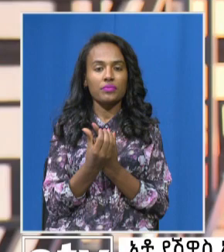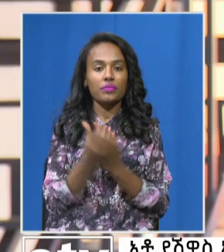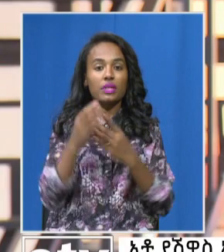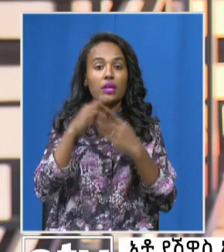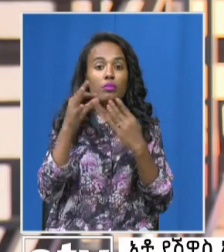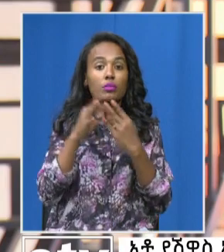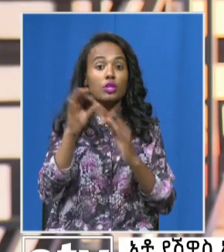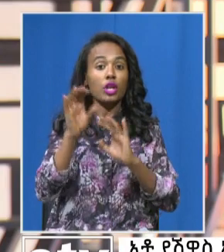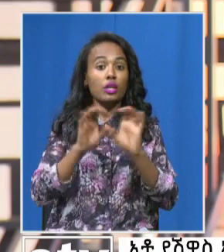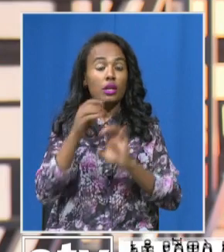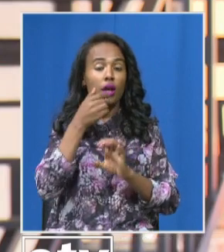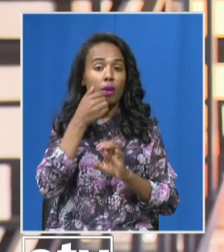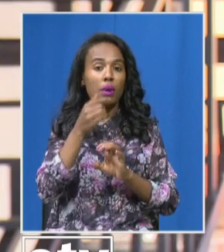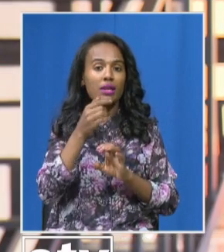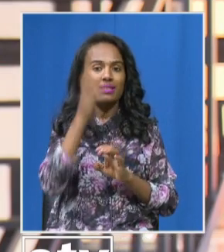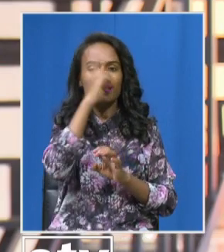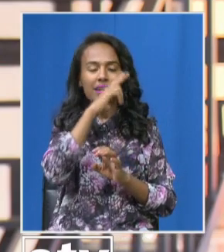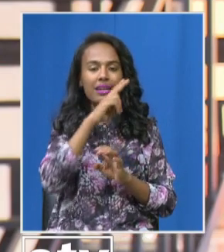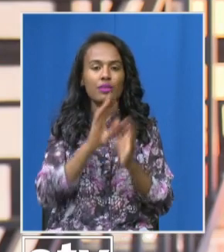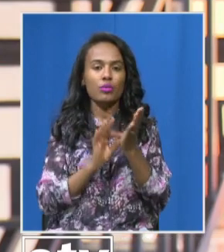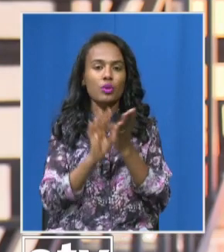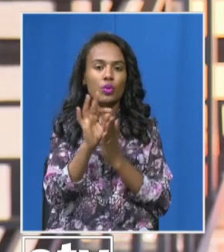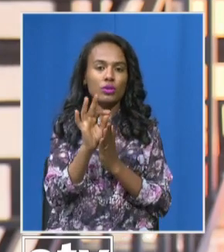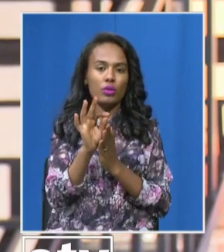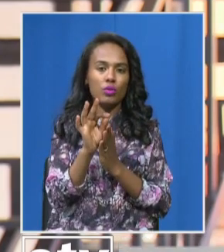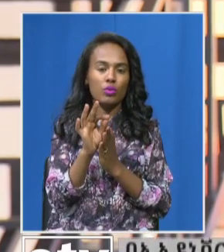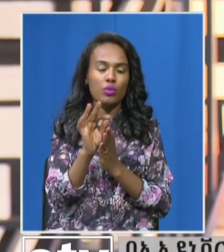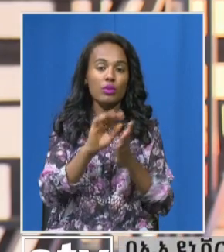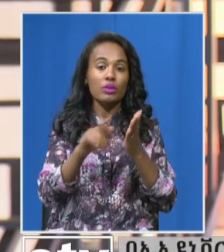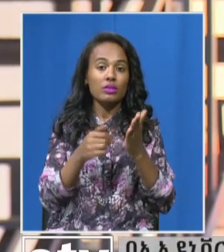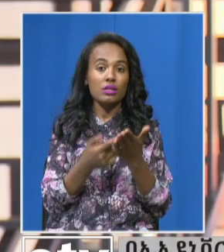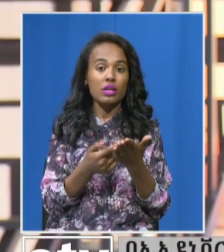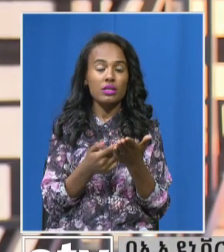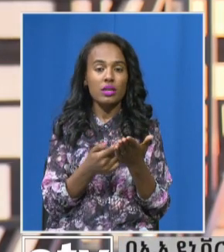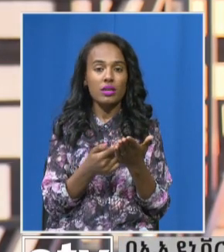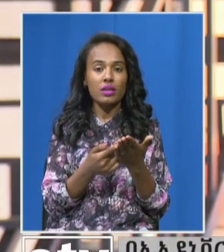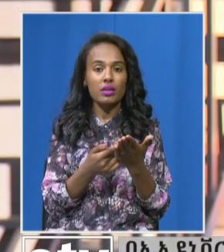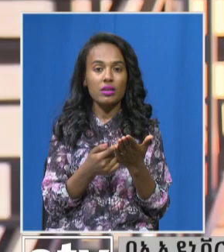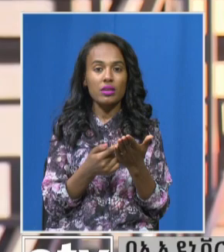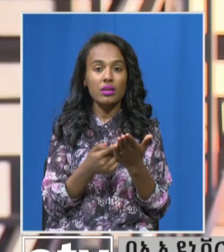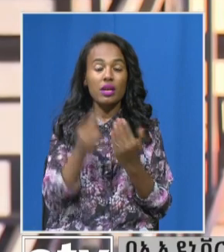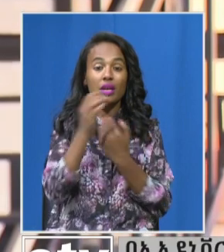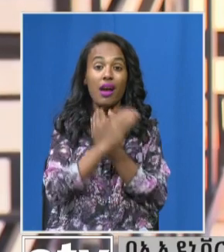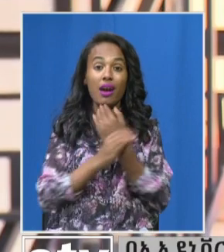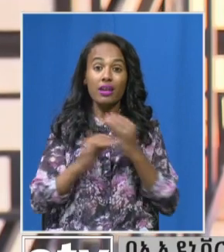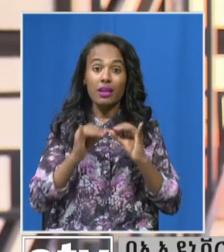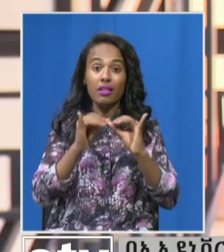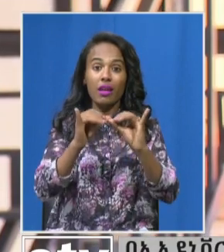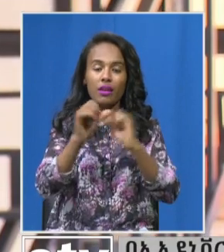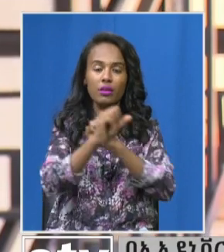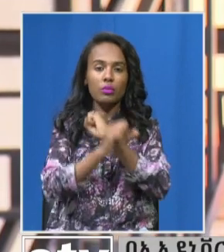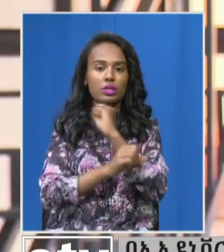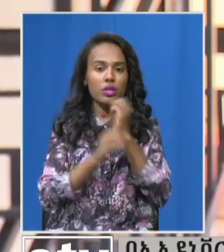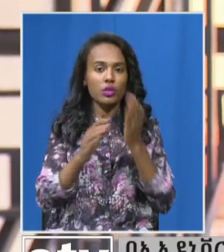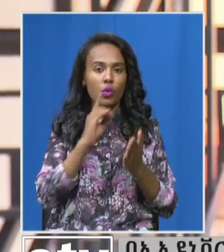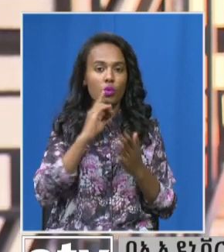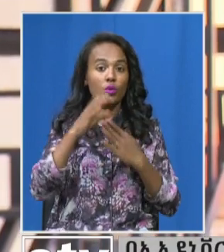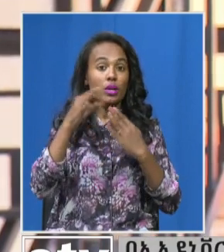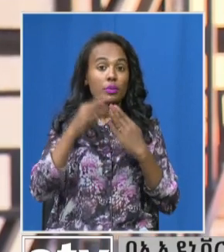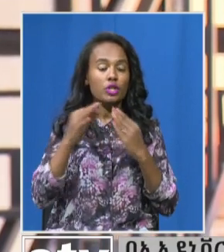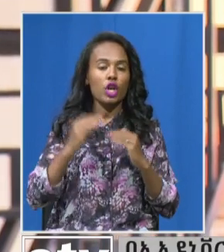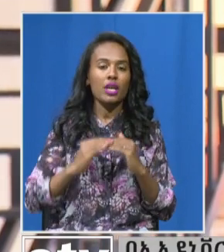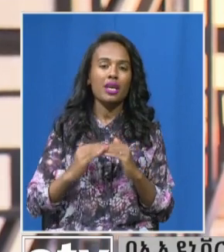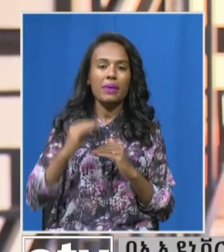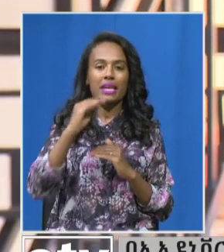ምርጫ ይደረጋል ማለት እንደ ቀልድ ነው የሚቆጠረው። ስለዚህ ለሀገር ቀጣይነትም መሰረታዊ ነው፣ ለምርጫ ደግሞ